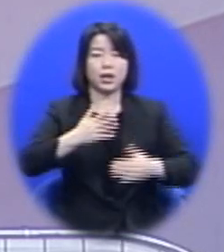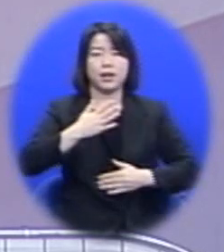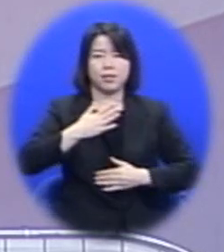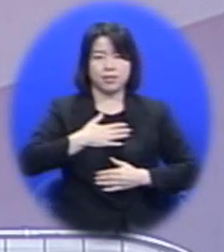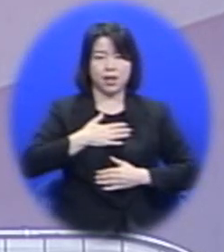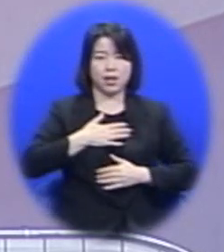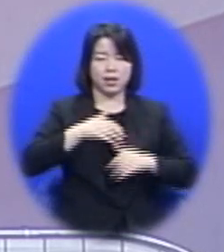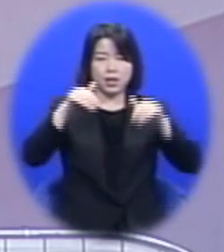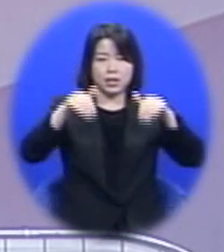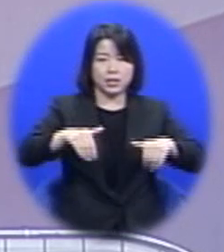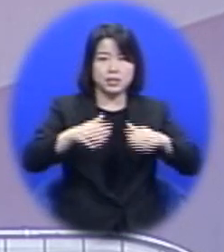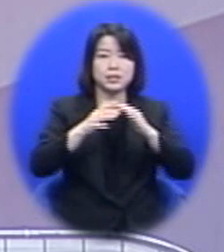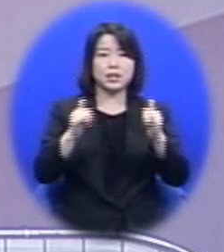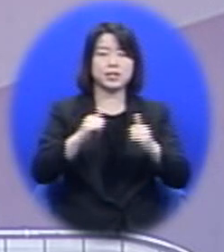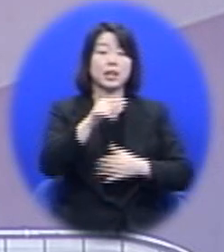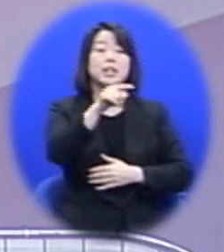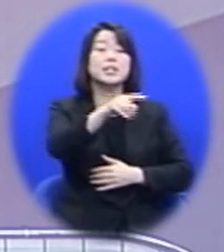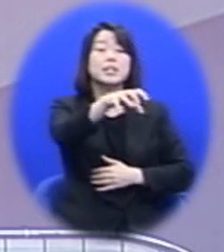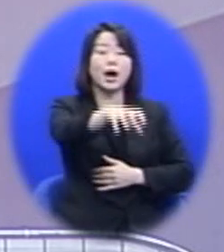내 앞서 가리라.